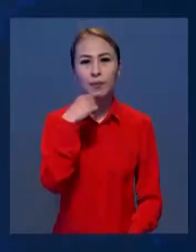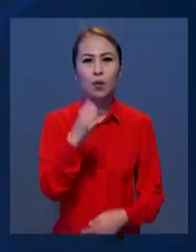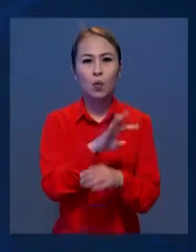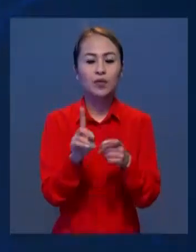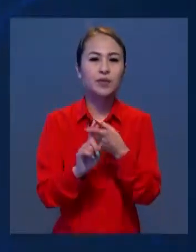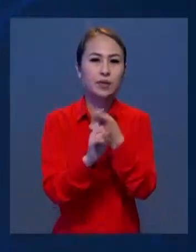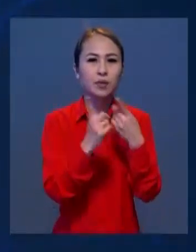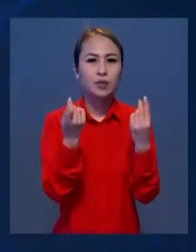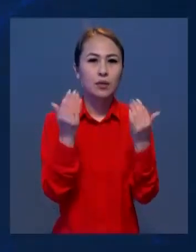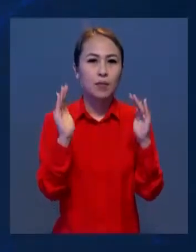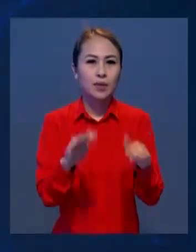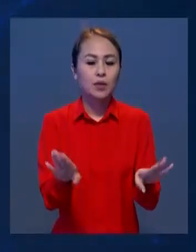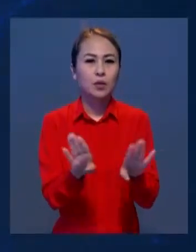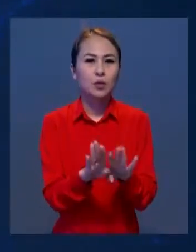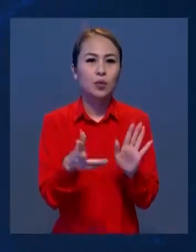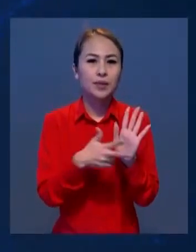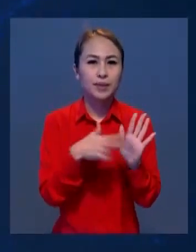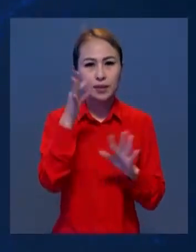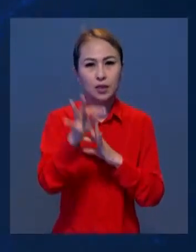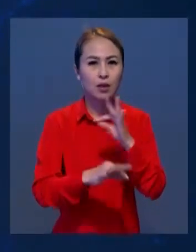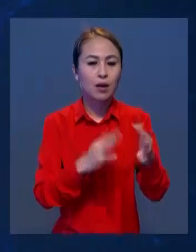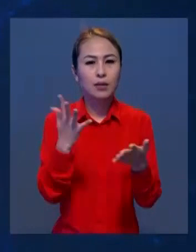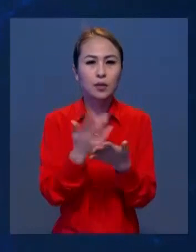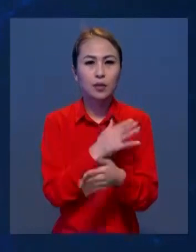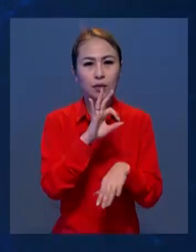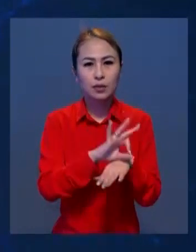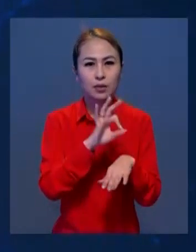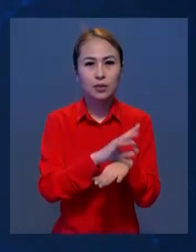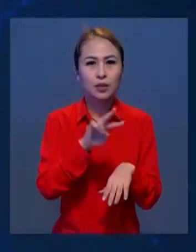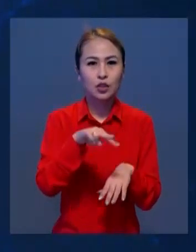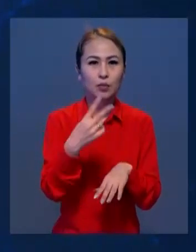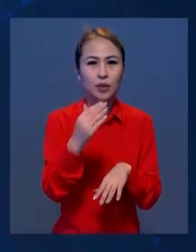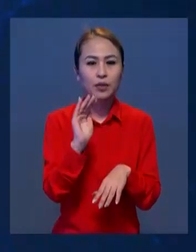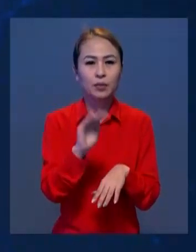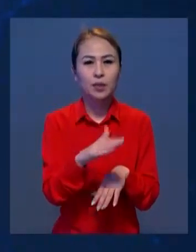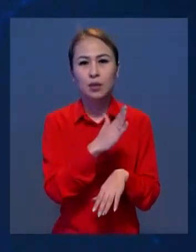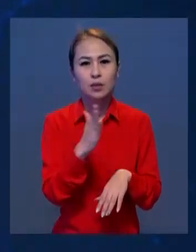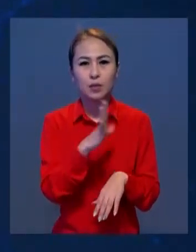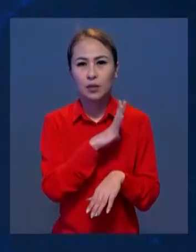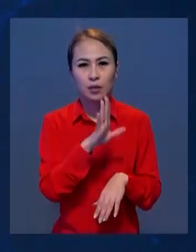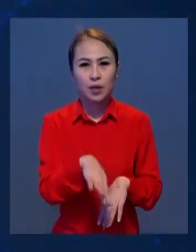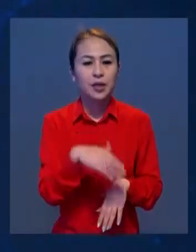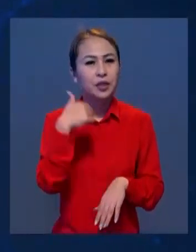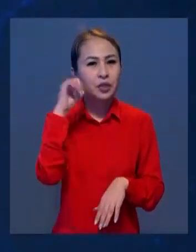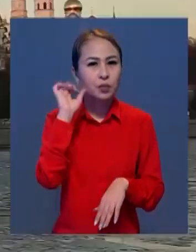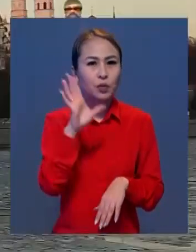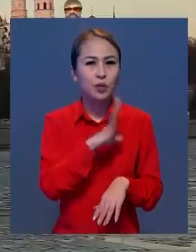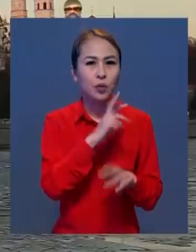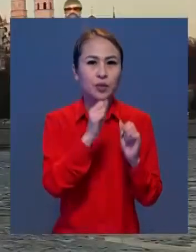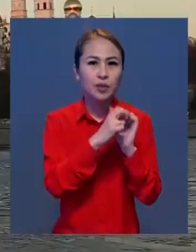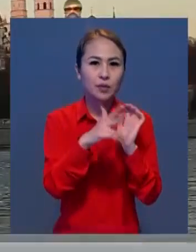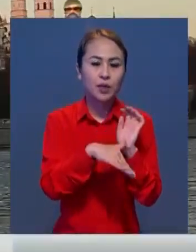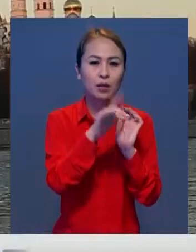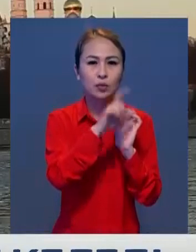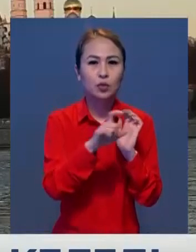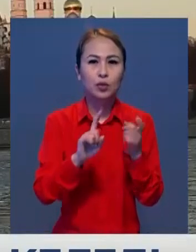Ресейде де коронавирус сейіле бастағандай. Соңғы 8 тәуліктен анықталған науқастардың саны 22 мыңнан аспады. Кеше бұл дертті